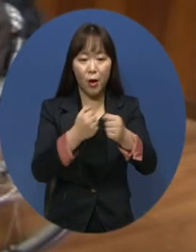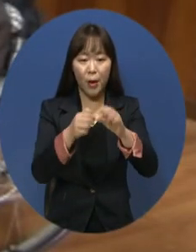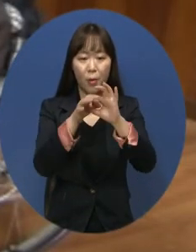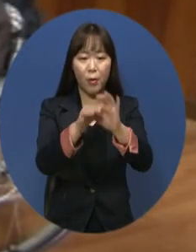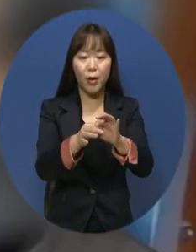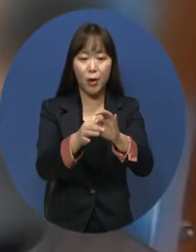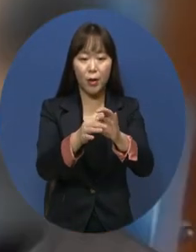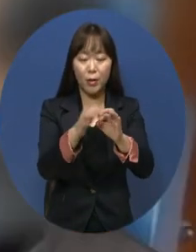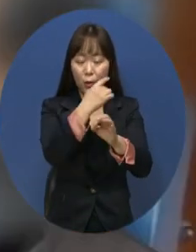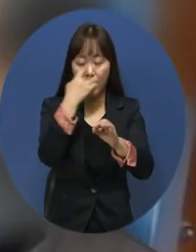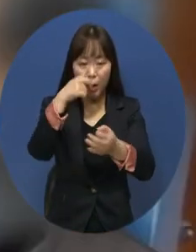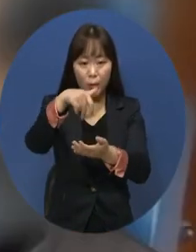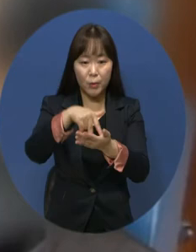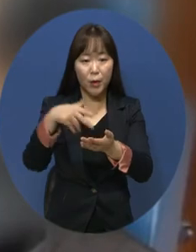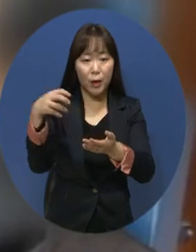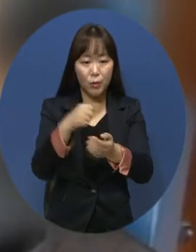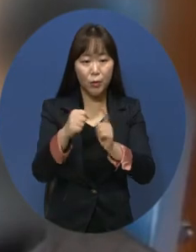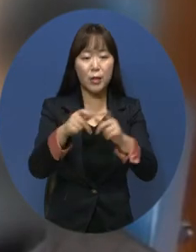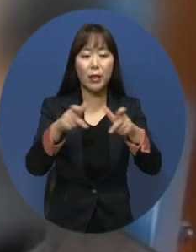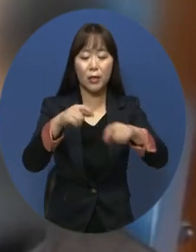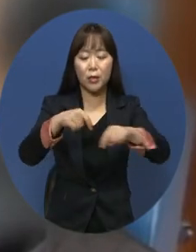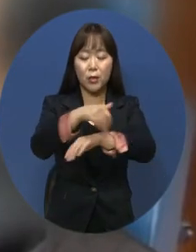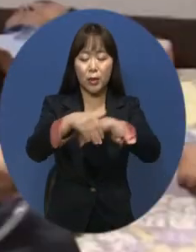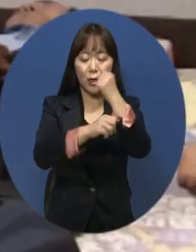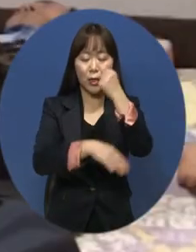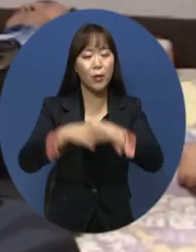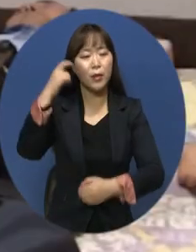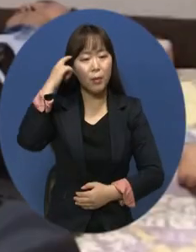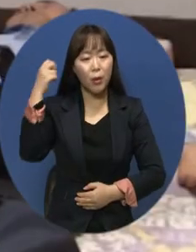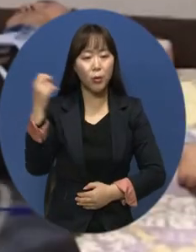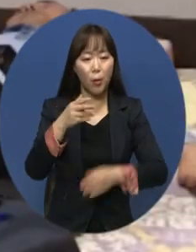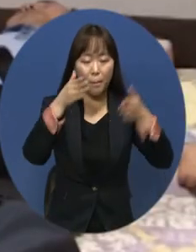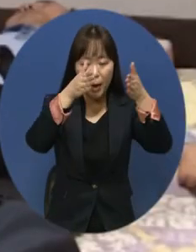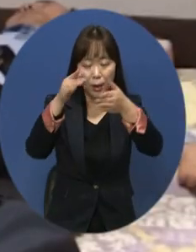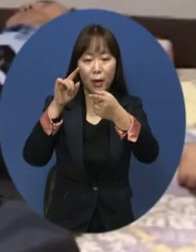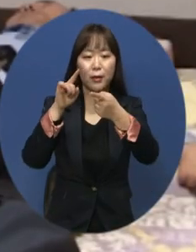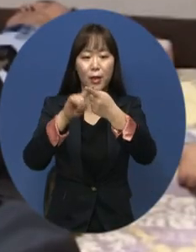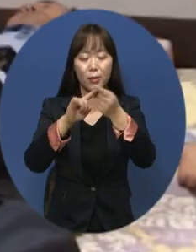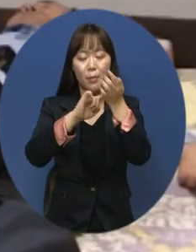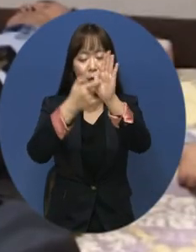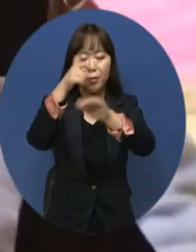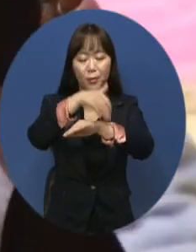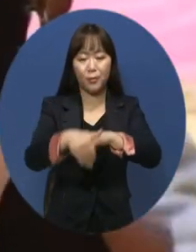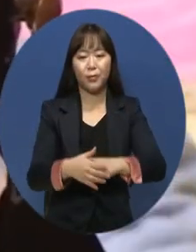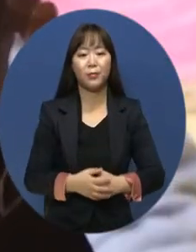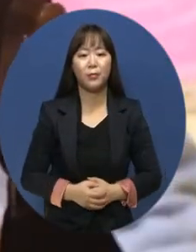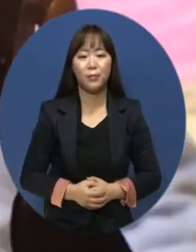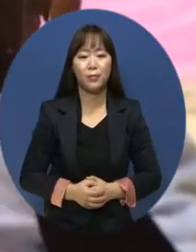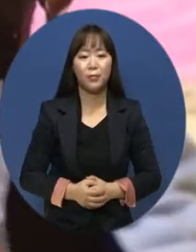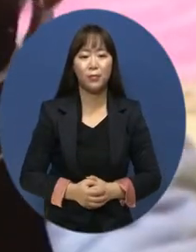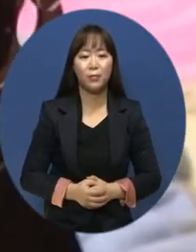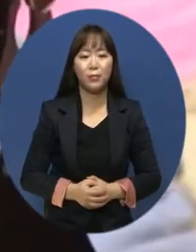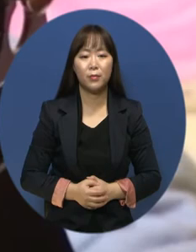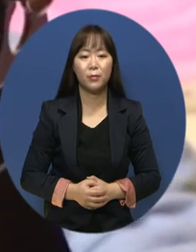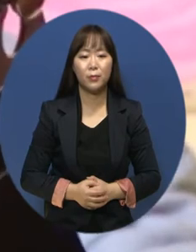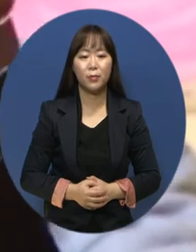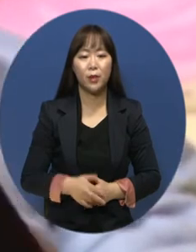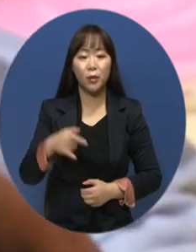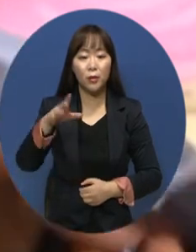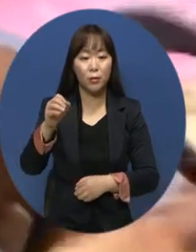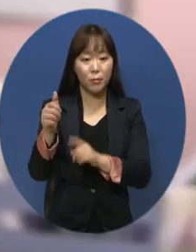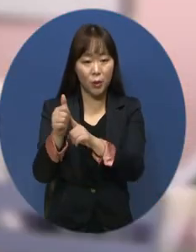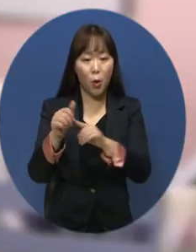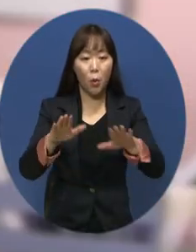토대로 장애인 정책에 기본 인형과 방향성을 제시할 계획입니다 이날 정 총리는